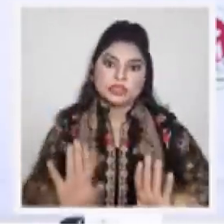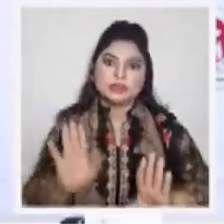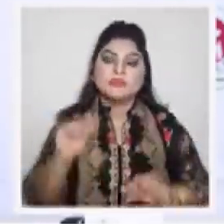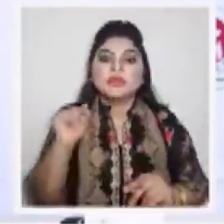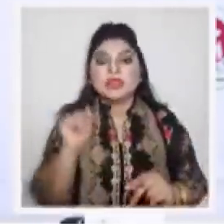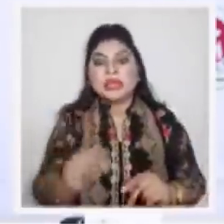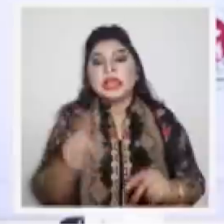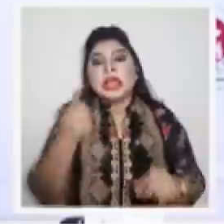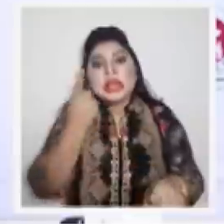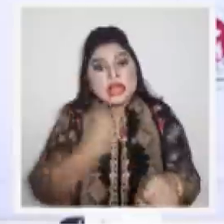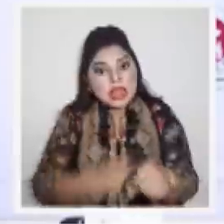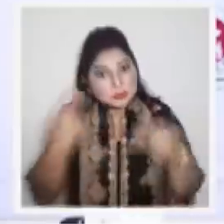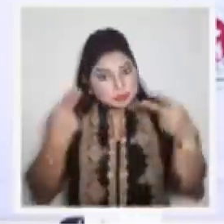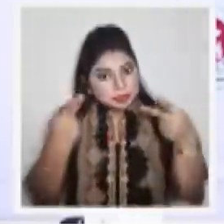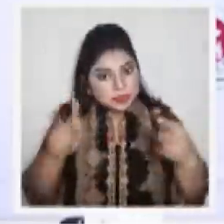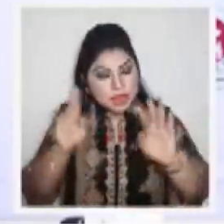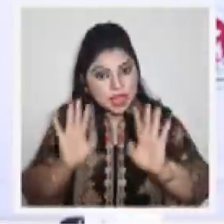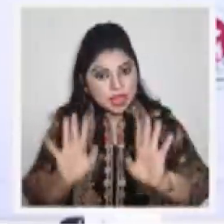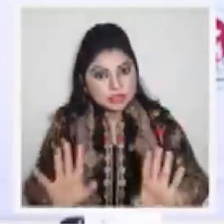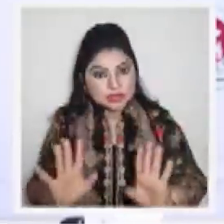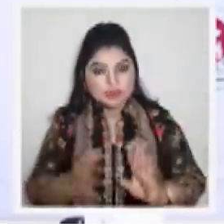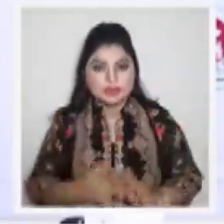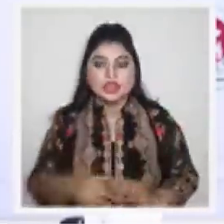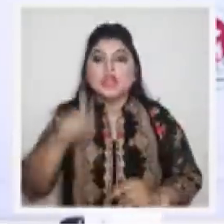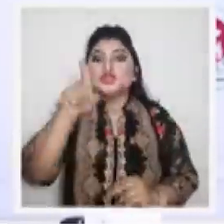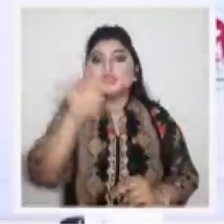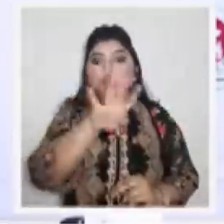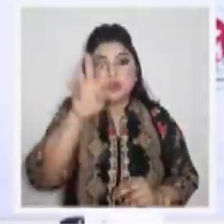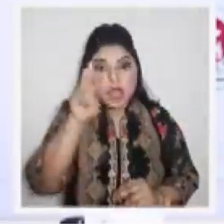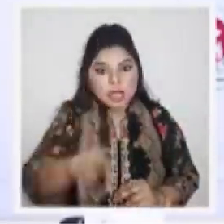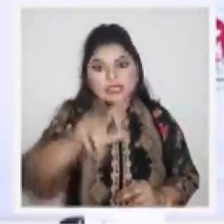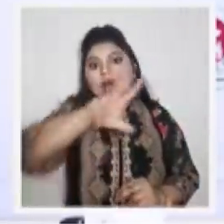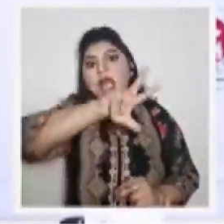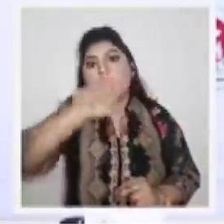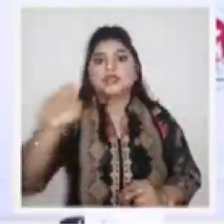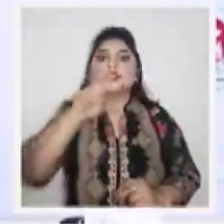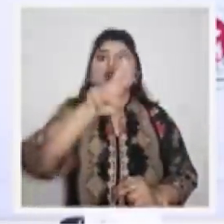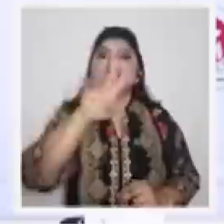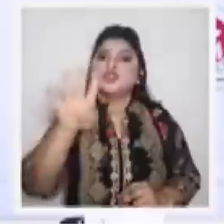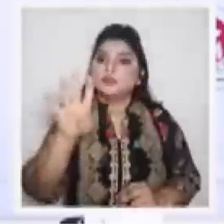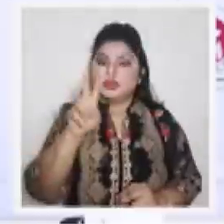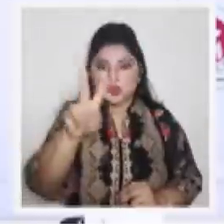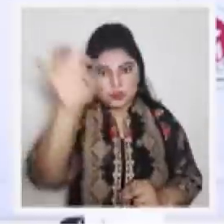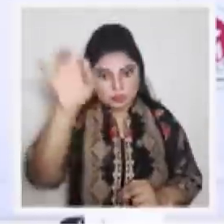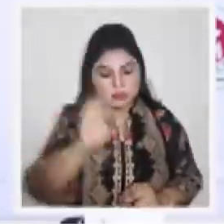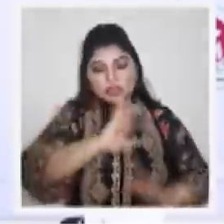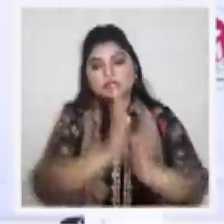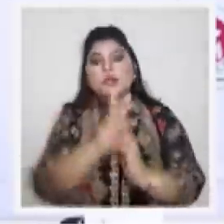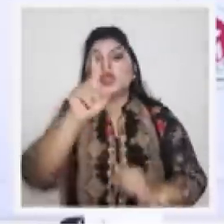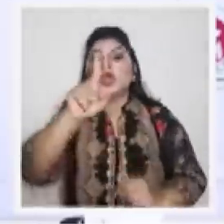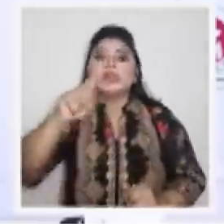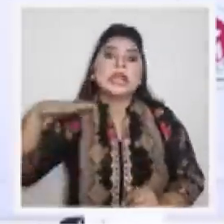10 লক্ষ মানুষের মধ্যে। এবং ঢাকা ডিভিশনের মধ্যে ঢাকা সিটি হাই সর্বোচ্চ, যেখানে অ্যাটাক